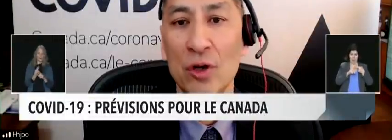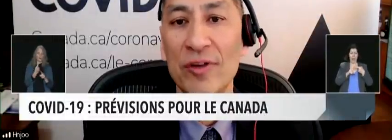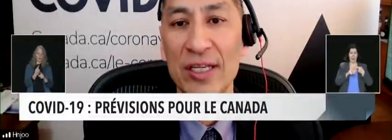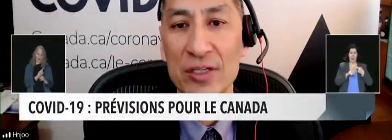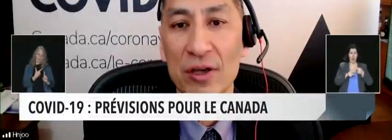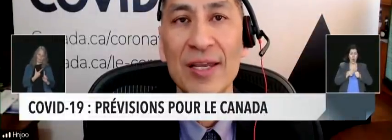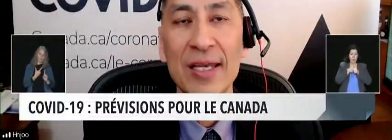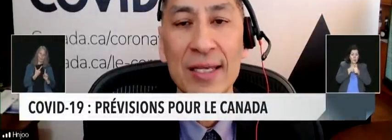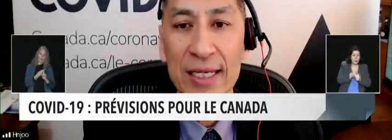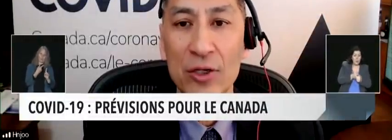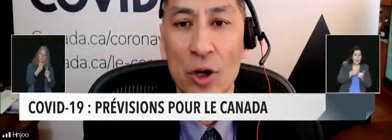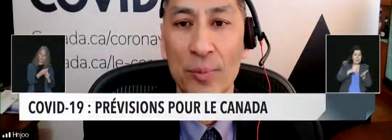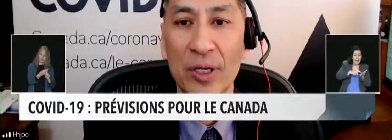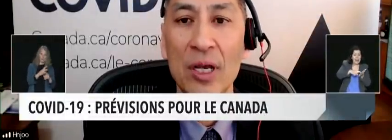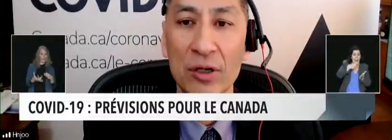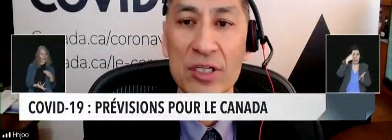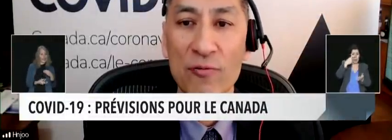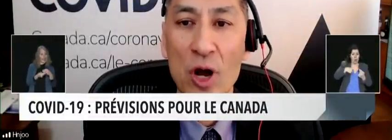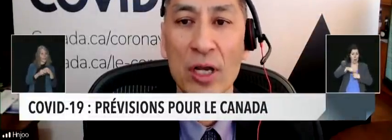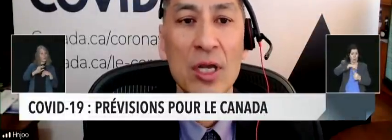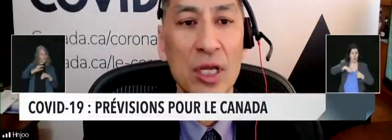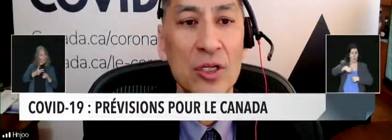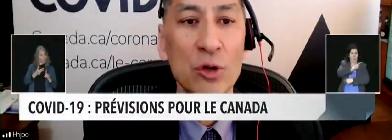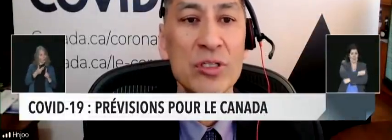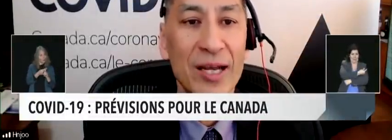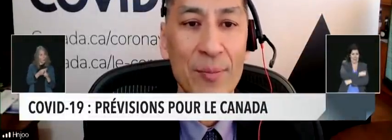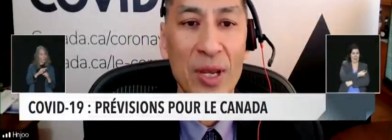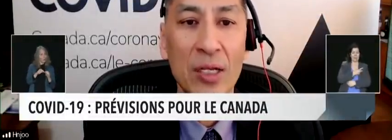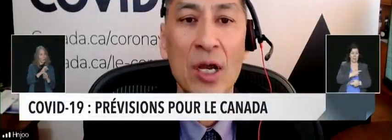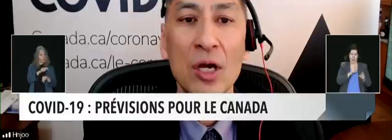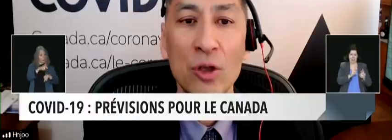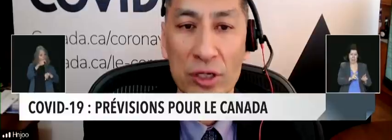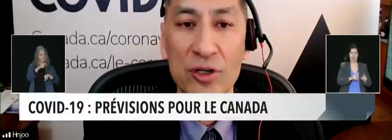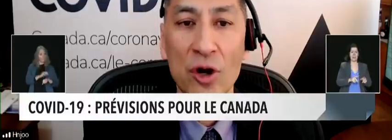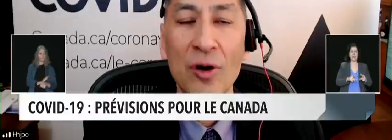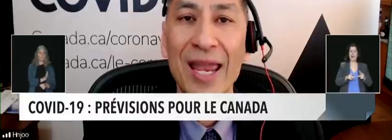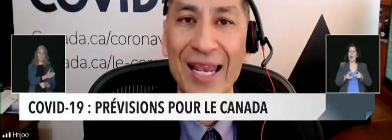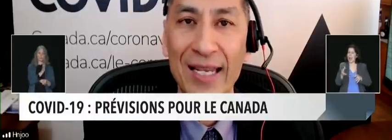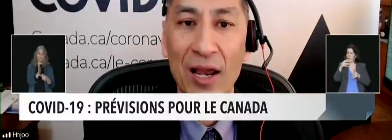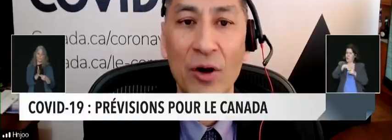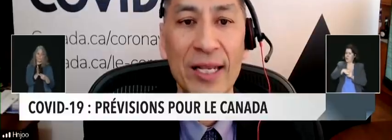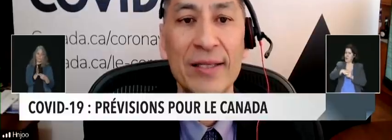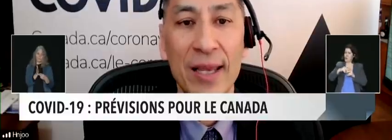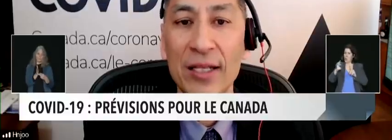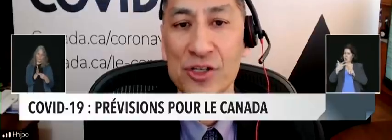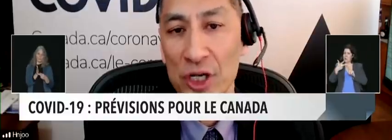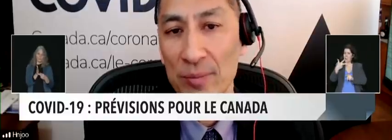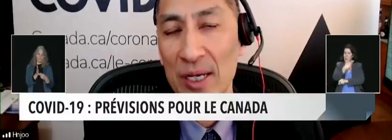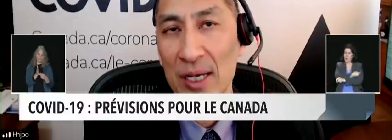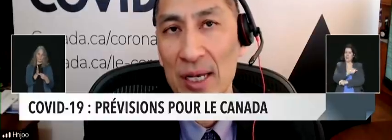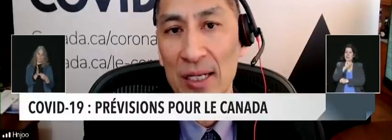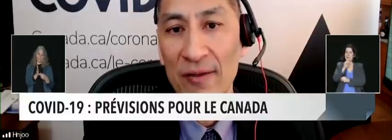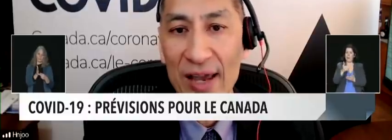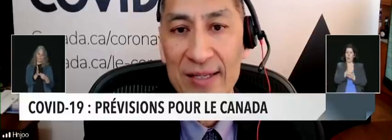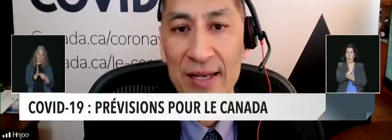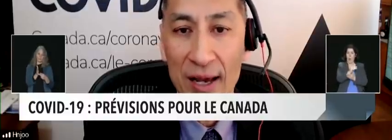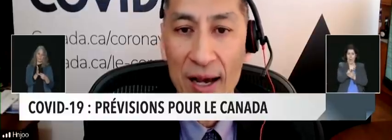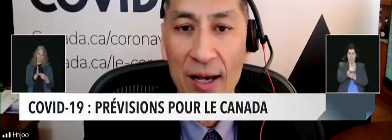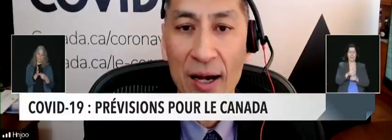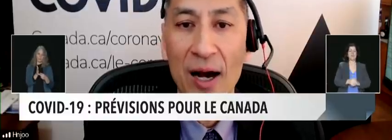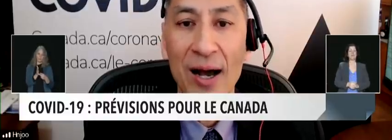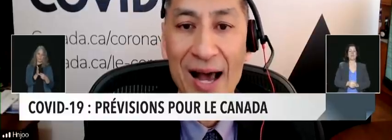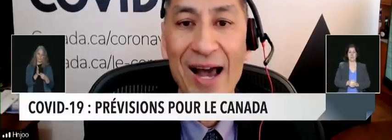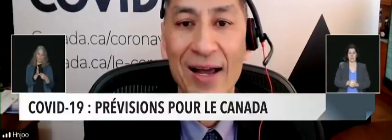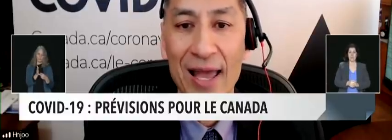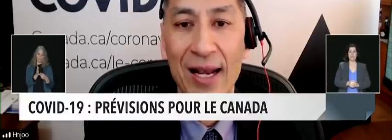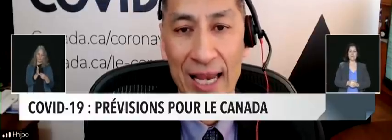contre la COVID-19, y compris recevoir une dose de rappel lorsqu'on est éligible. Les vaccins